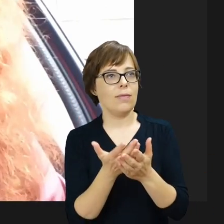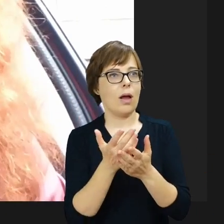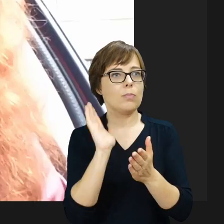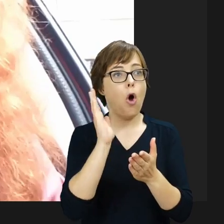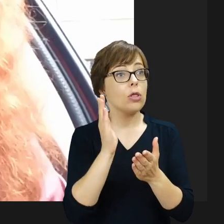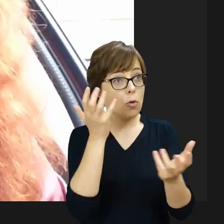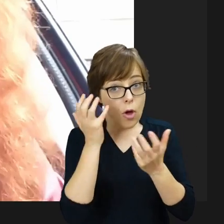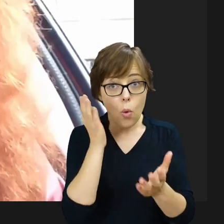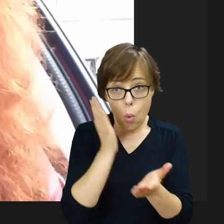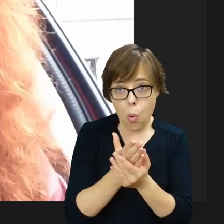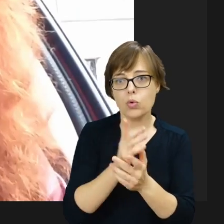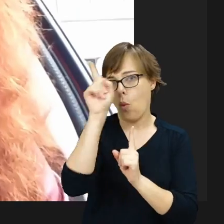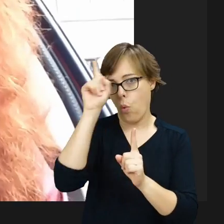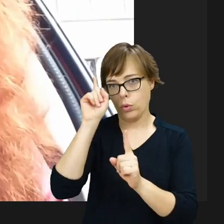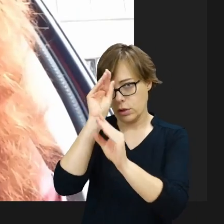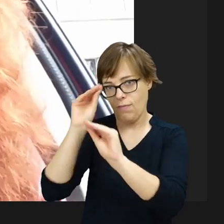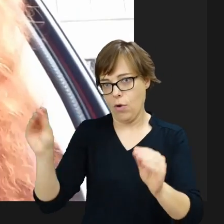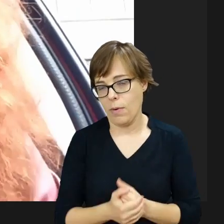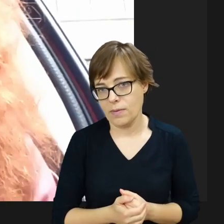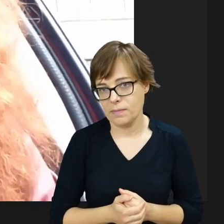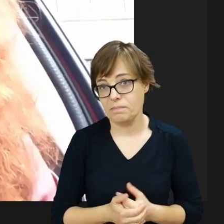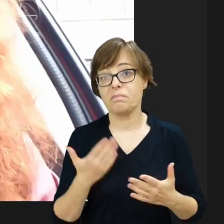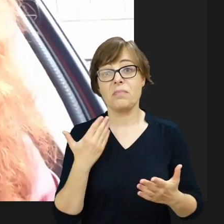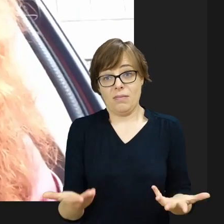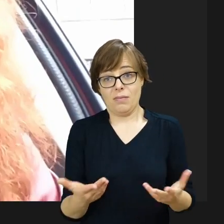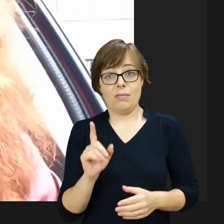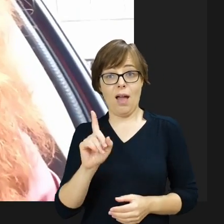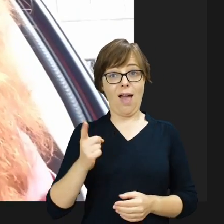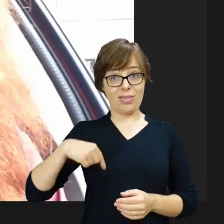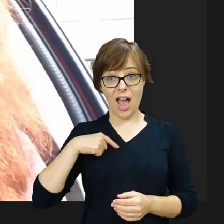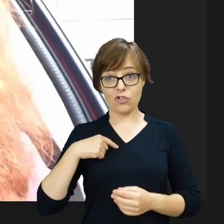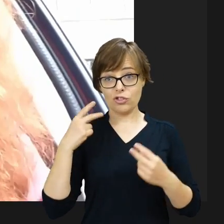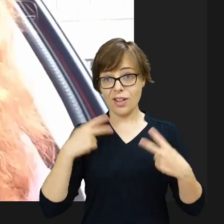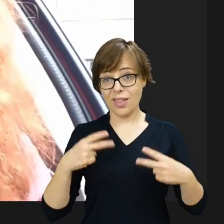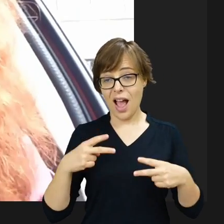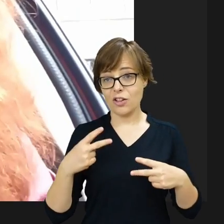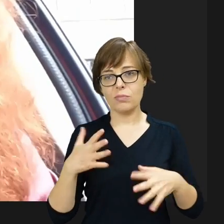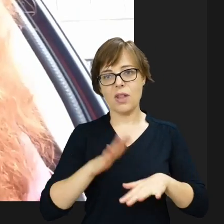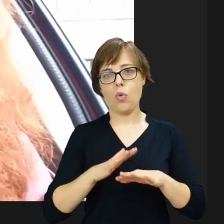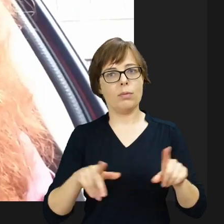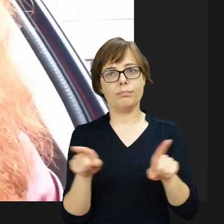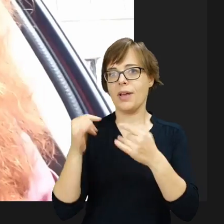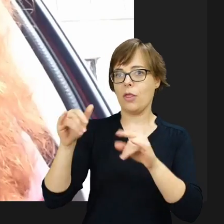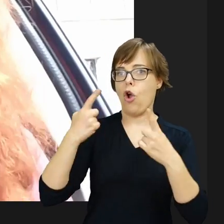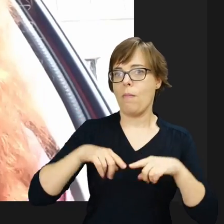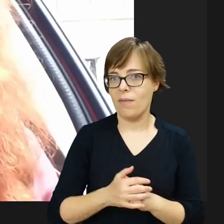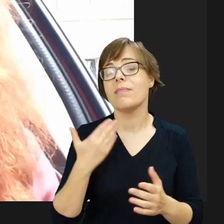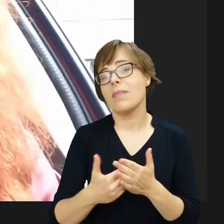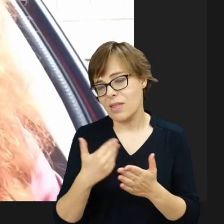dziennikarzy, potraktowano tak samo jak każdego innego obywatela i to moim zdaniem jest naprawdę błąd tej